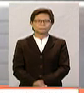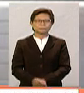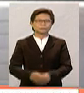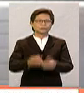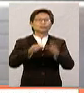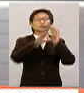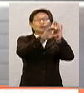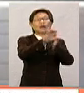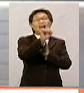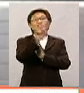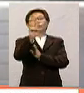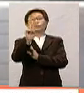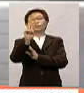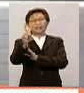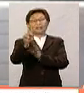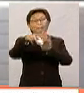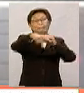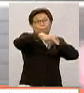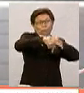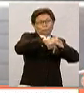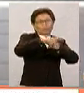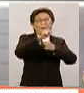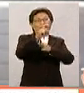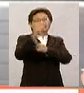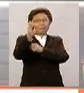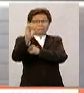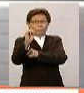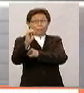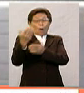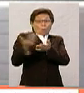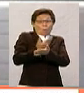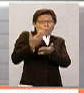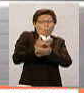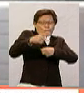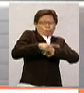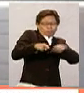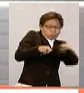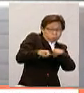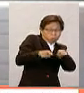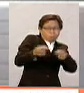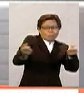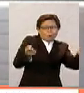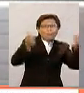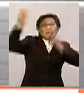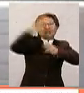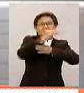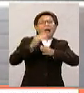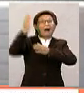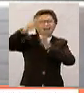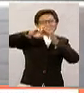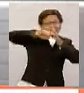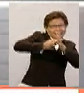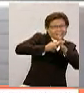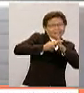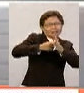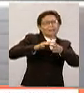Model SUV Proton X70 akan menjadi produk terbaru Proton untuk bersaing dalam pasaran otomotif tempatan dan akan dilancar